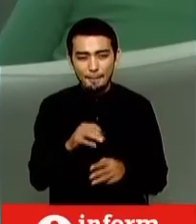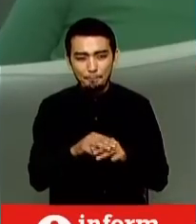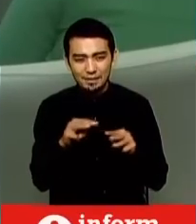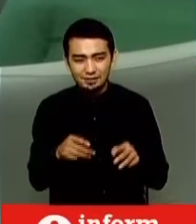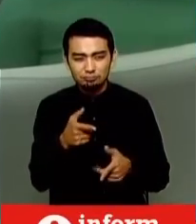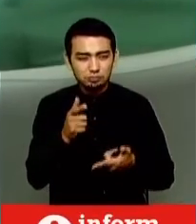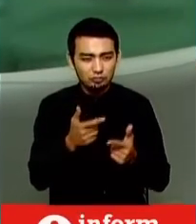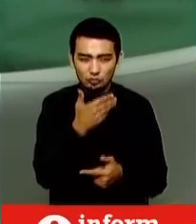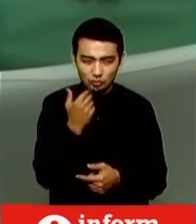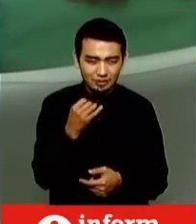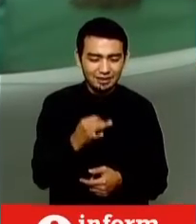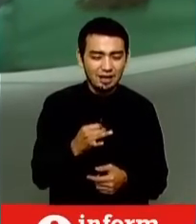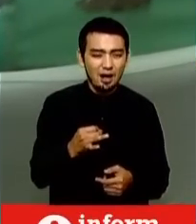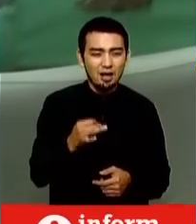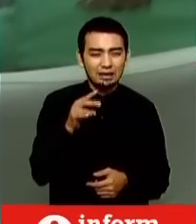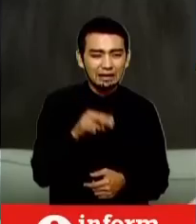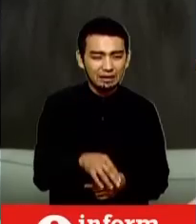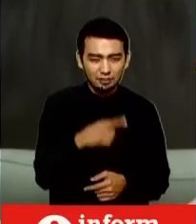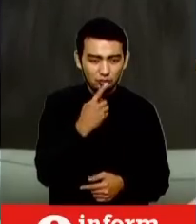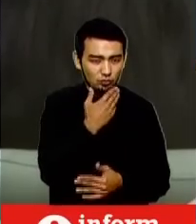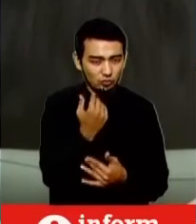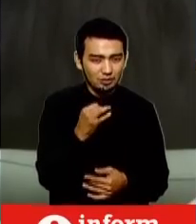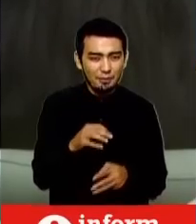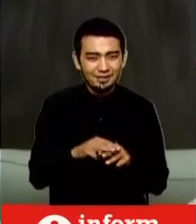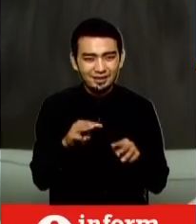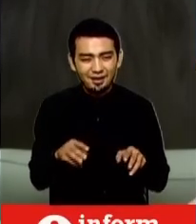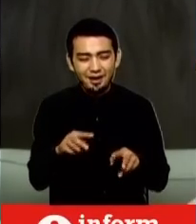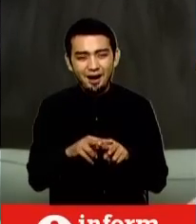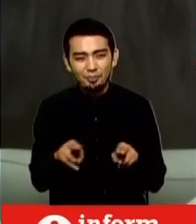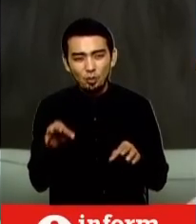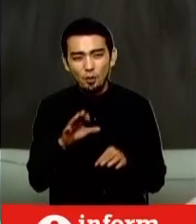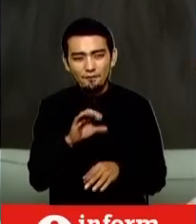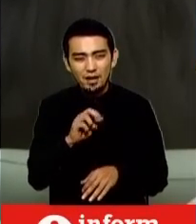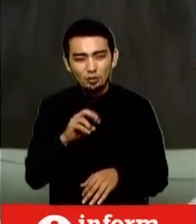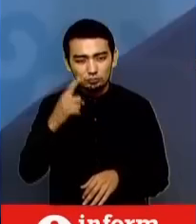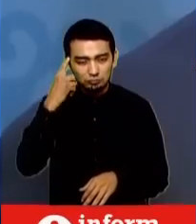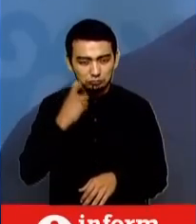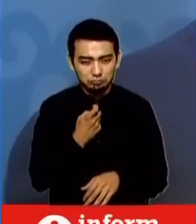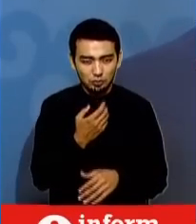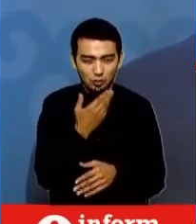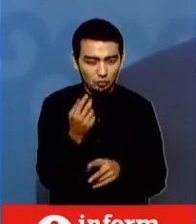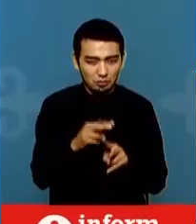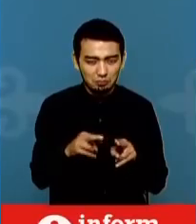да, теріс деген де жоқ. Министрлік өкілі мұндай мәліметтің ведомствоға түспегенін мәлімдеді.